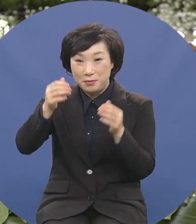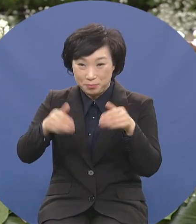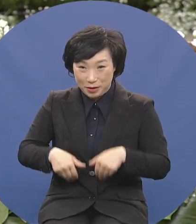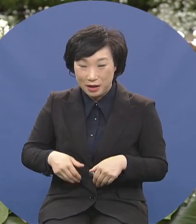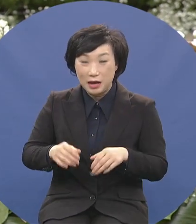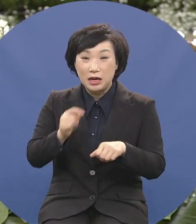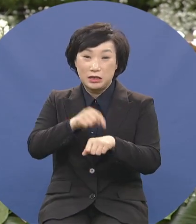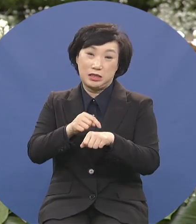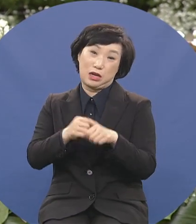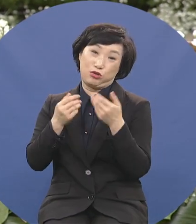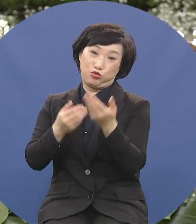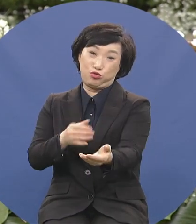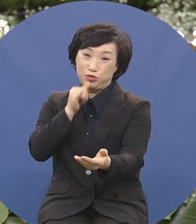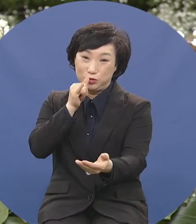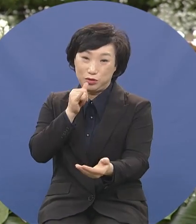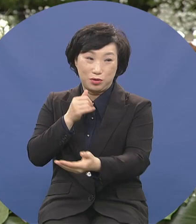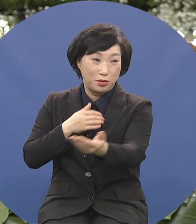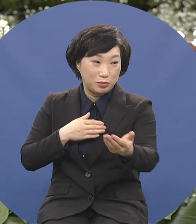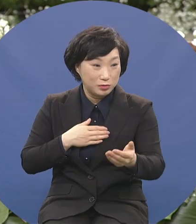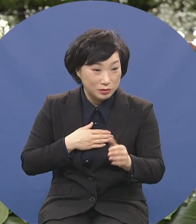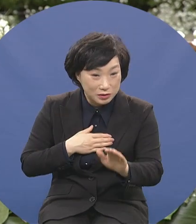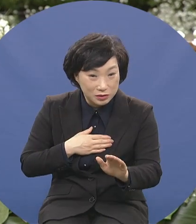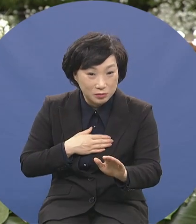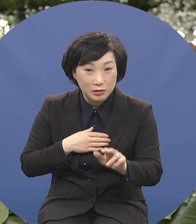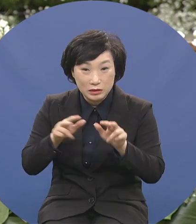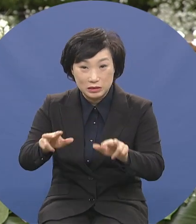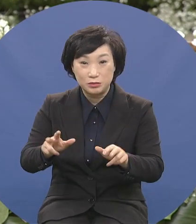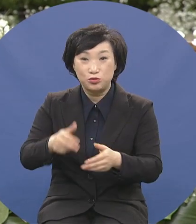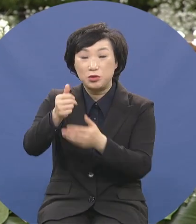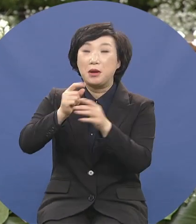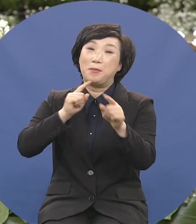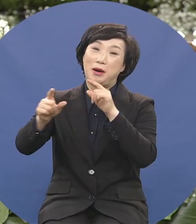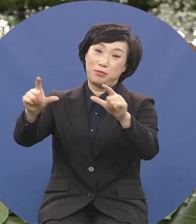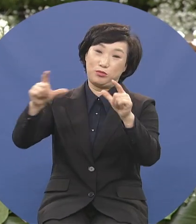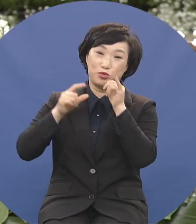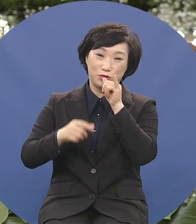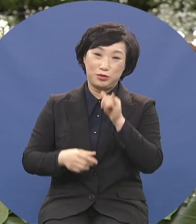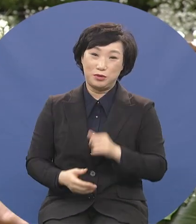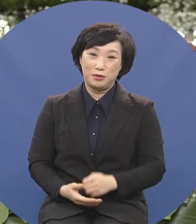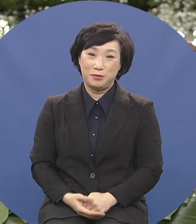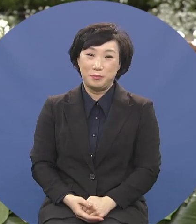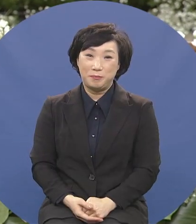있는 거야. 지금 주님이 하시는 말씀이요.